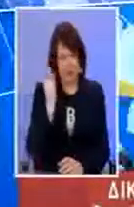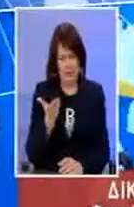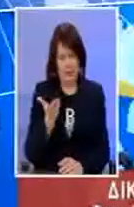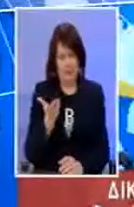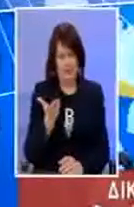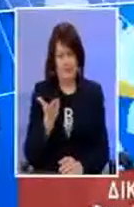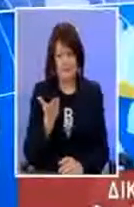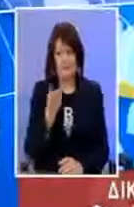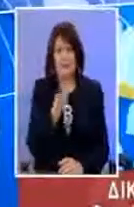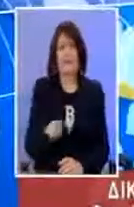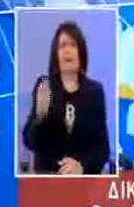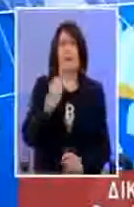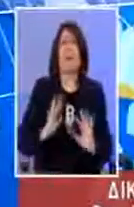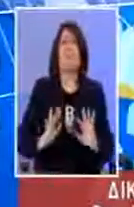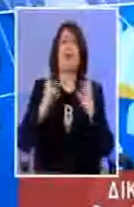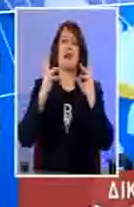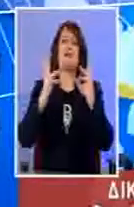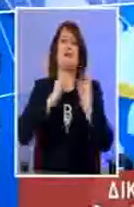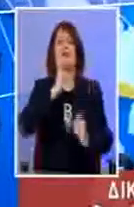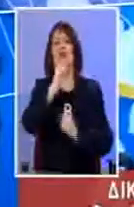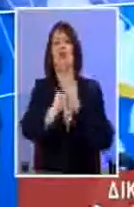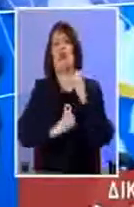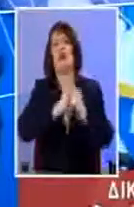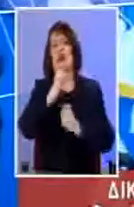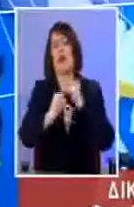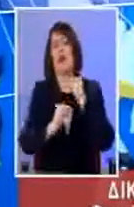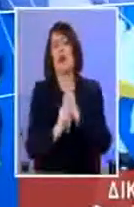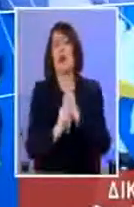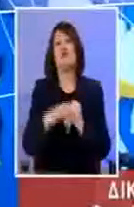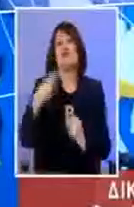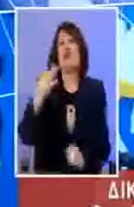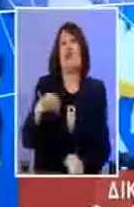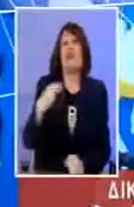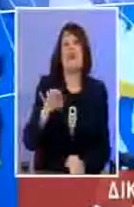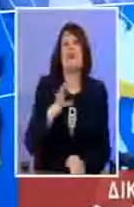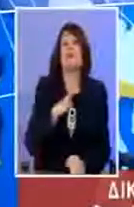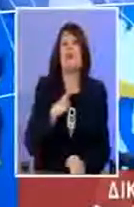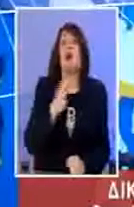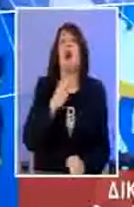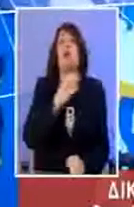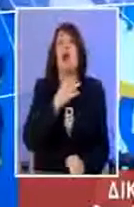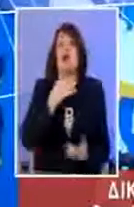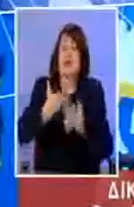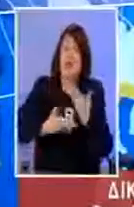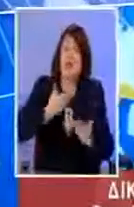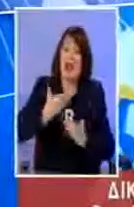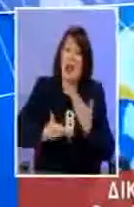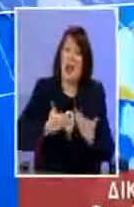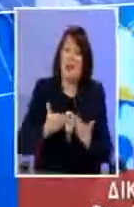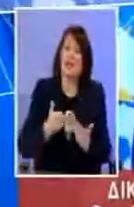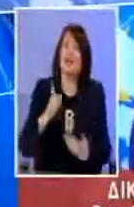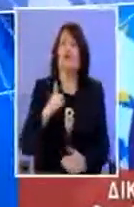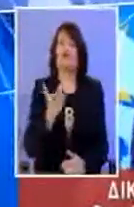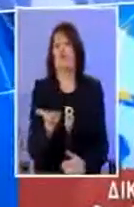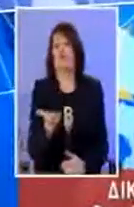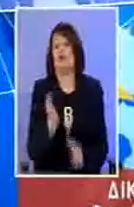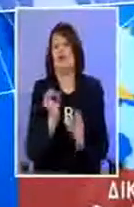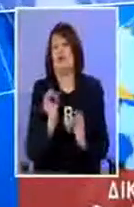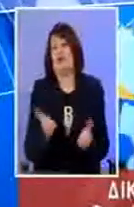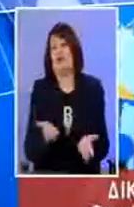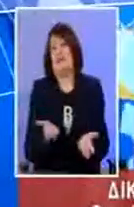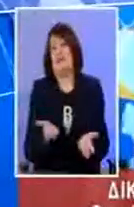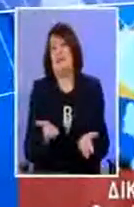η μεγαλύτερη επανάσταση των αιώνων υπέρ των αδυνάτων, αυτών που έχουν ανάγκη αλληλεγγύες και υπέρ των φτωχών.